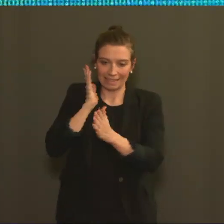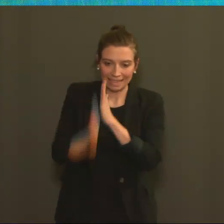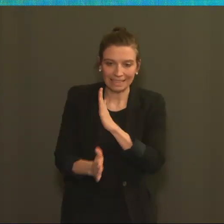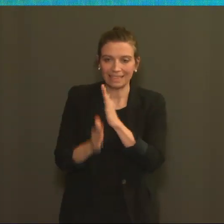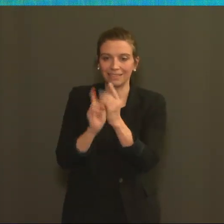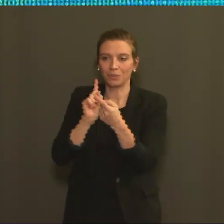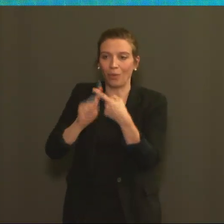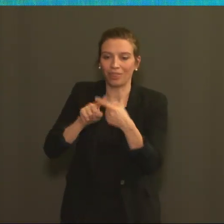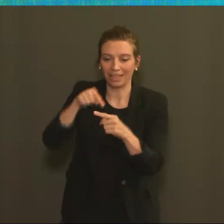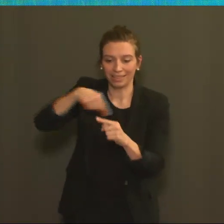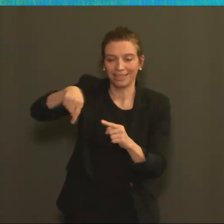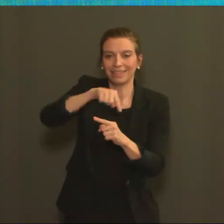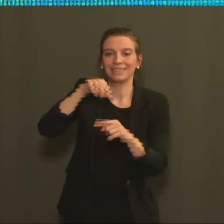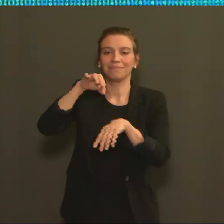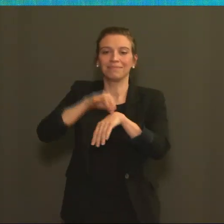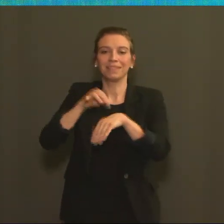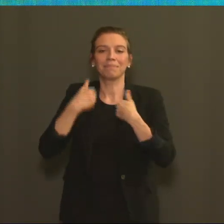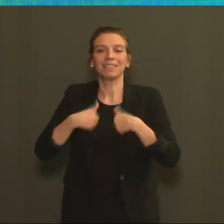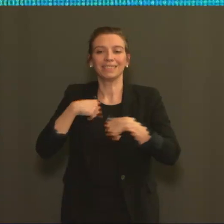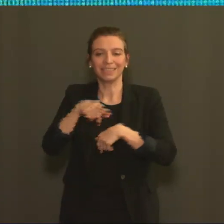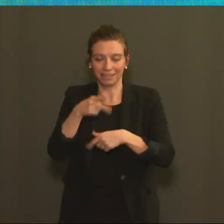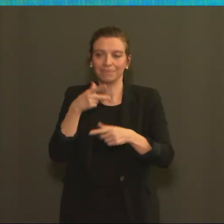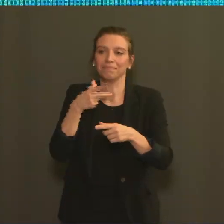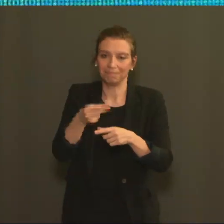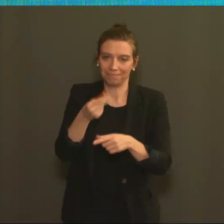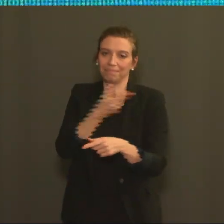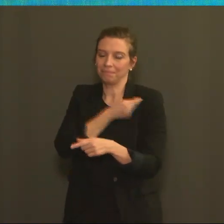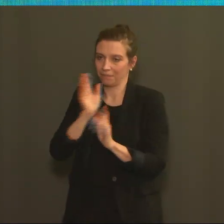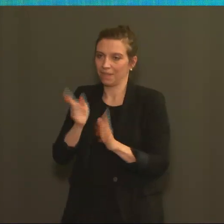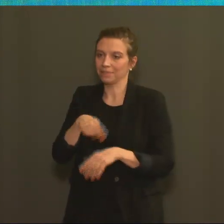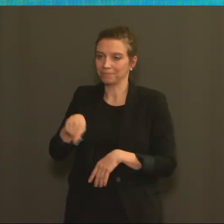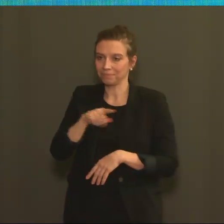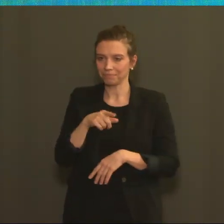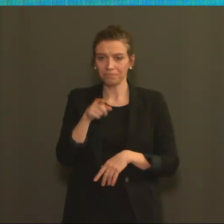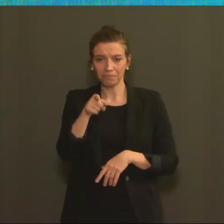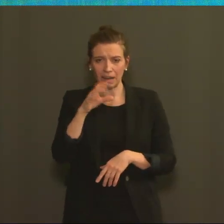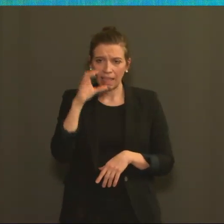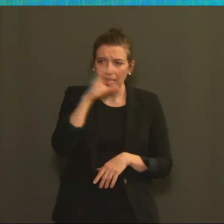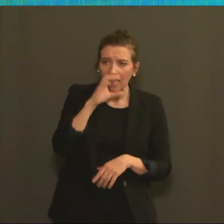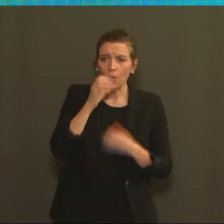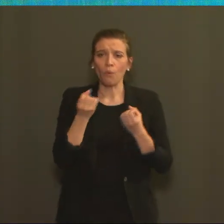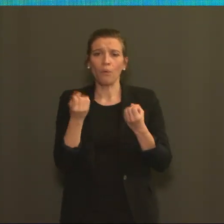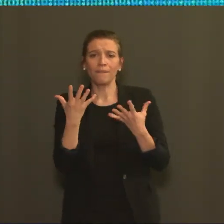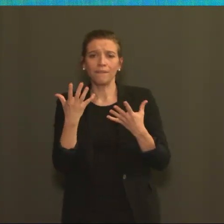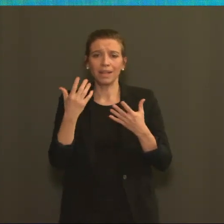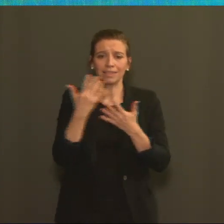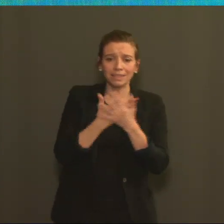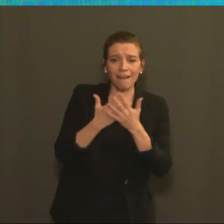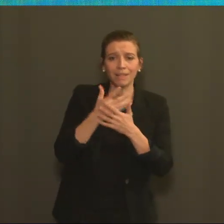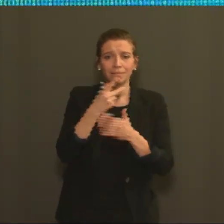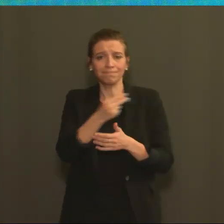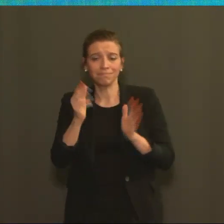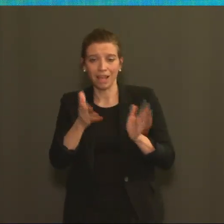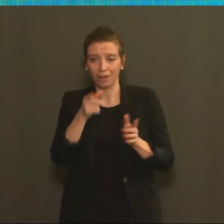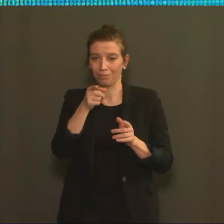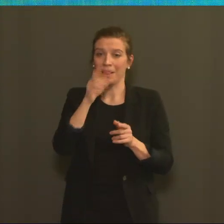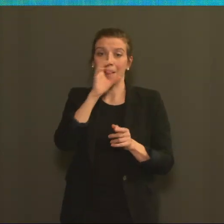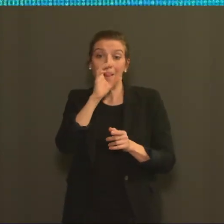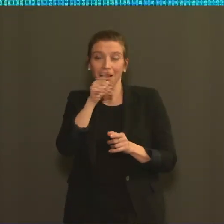cijfers nu beschikbaar op de website van shiseido en zullen ze dagelijks worden geüpdatet